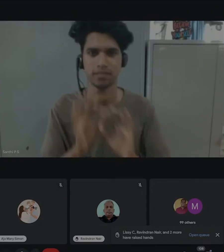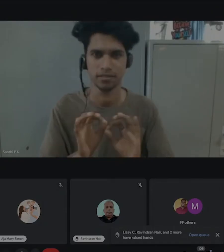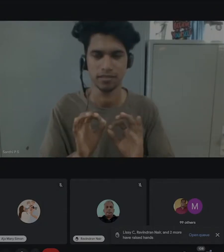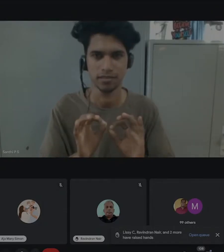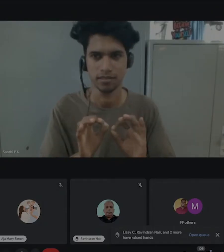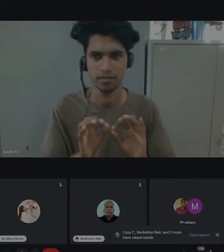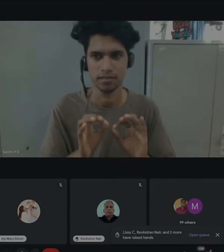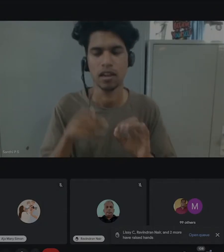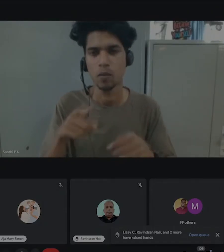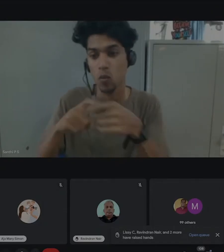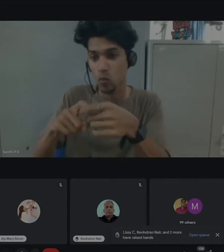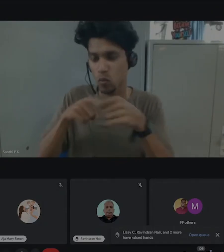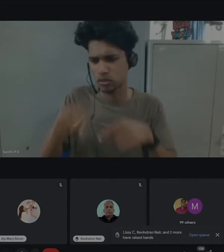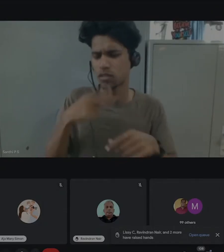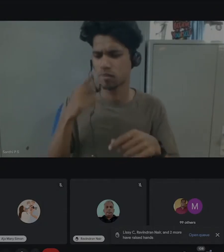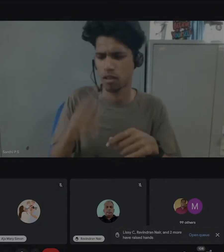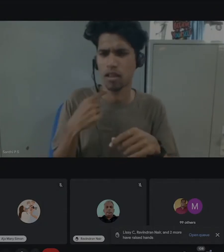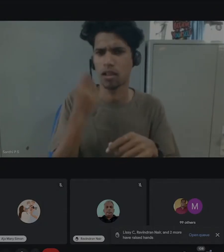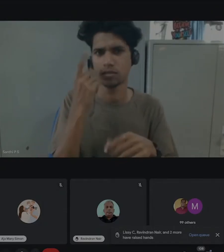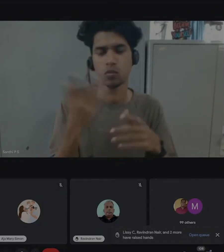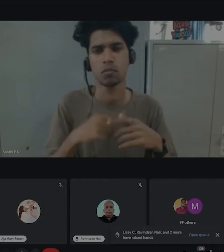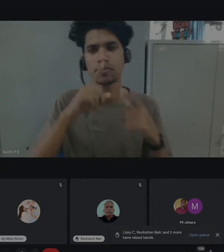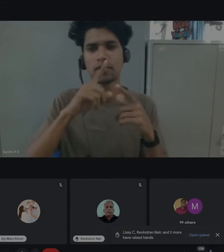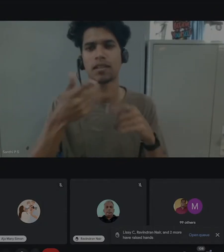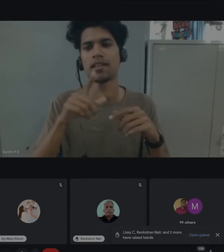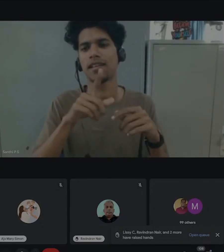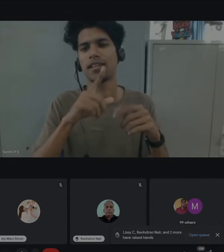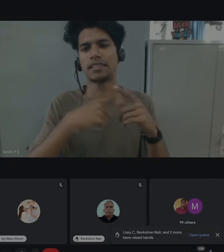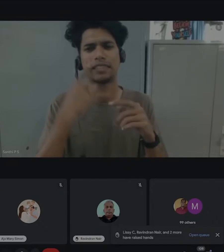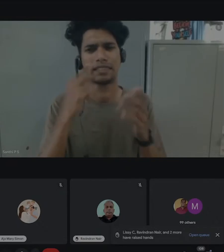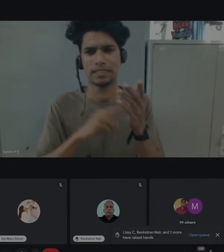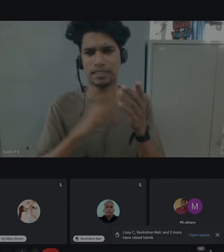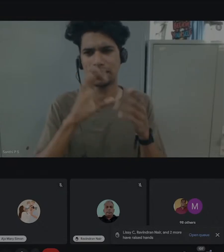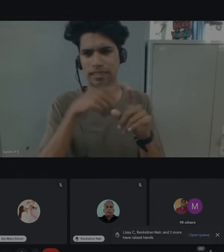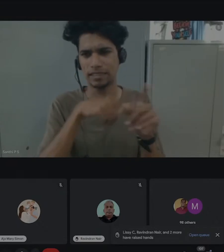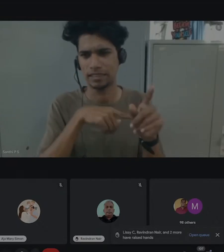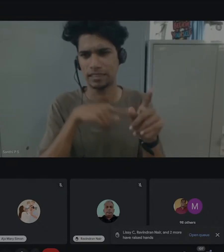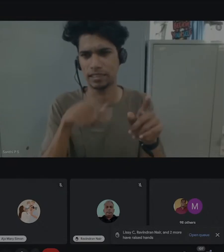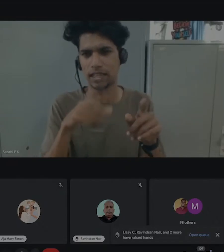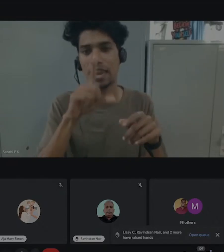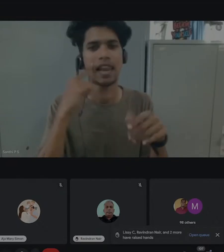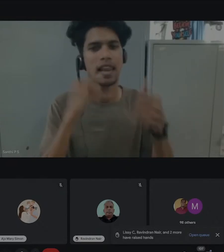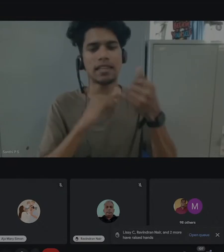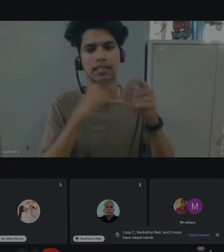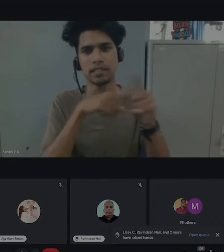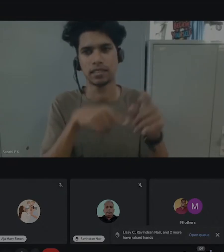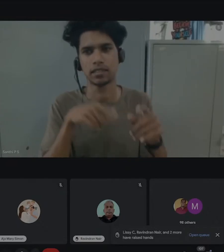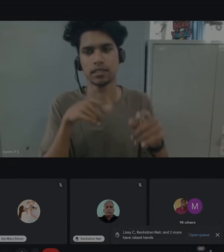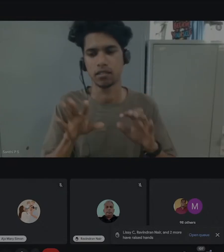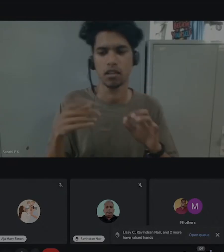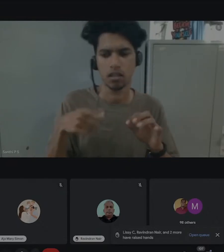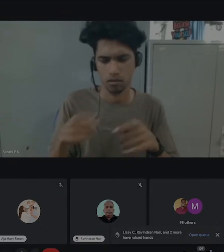ക്വസ്റ്റ്യൻ പറഞ്ഞിരിക്കുന്നത് ലിൻസി എന്ന് പറയുന്ന മാഡമാണ്. മാഡത്തിന്റെ മകൻ തെറപ്പി എടുക്കുന്നുണ്ടോ എന്ന് എനിക്ക് അറിയില്ല. സ്പീച്ച്